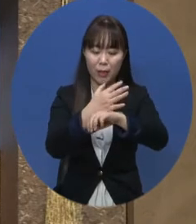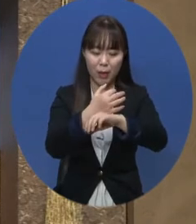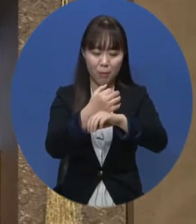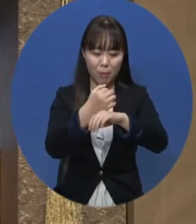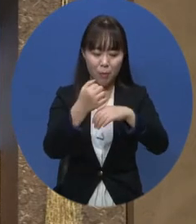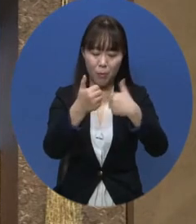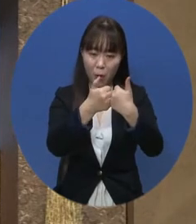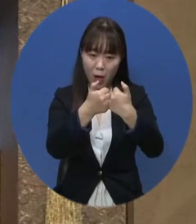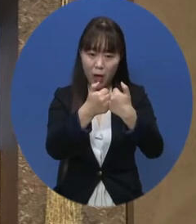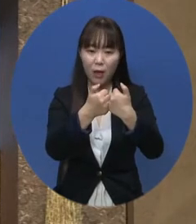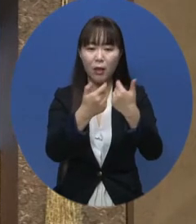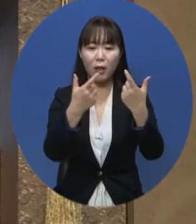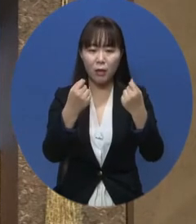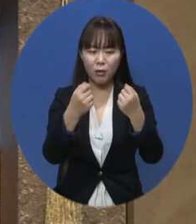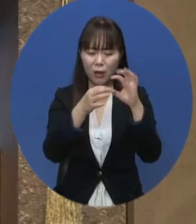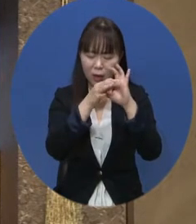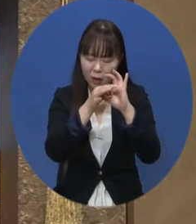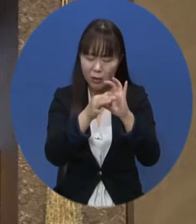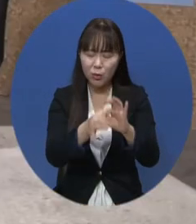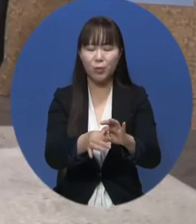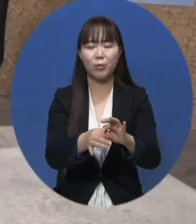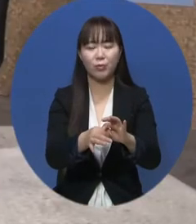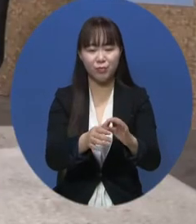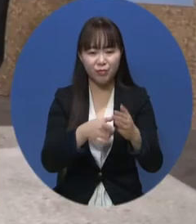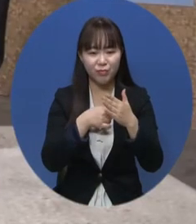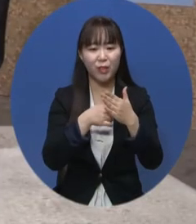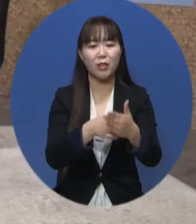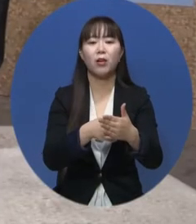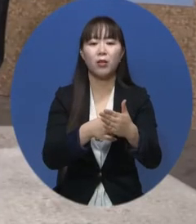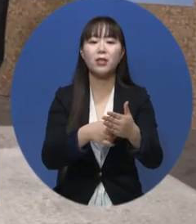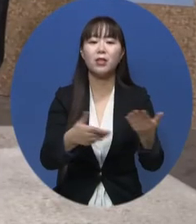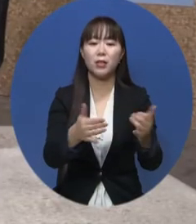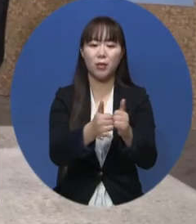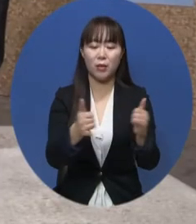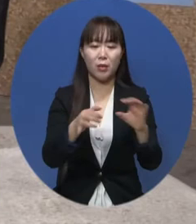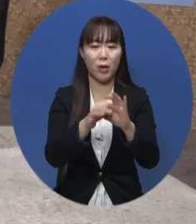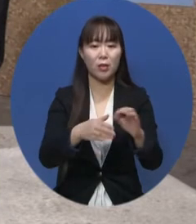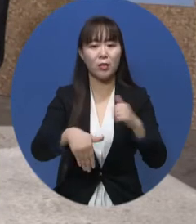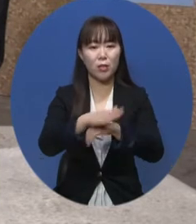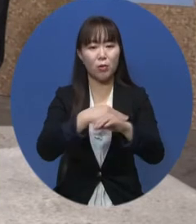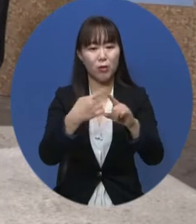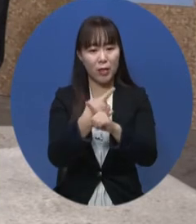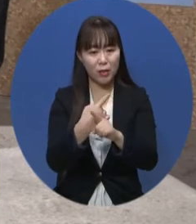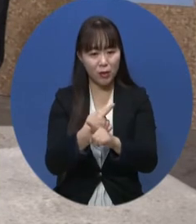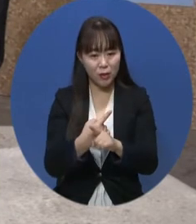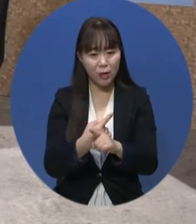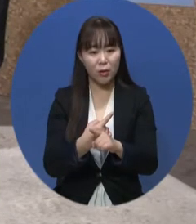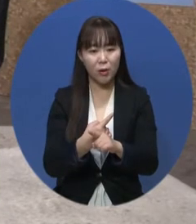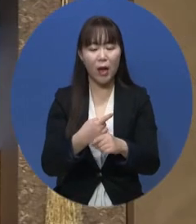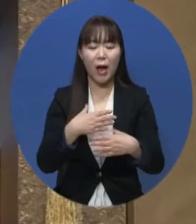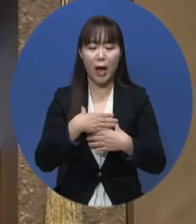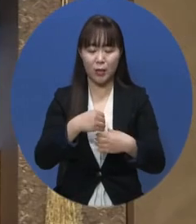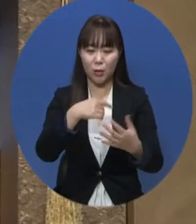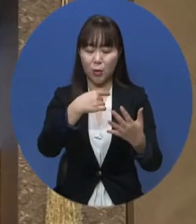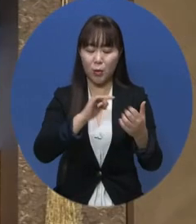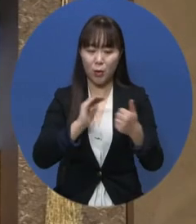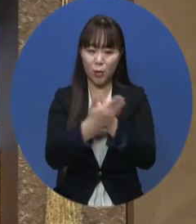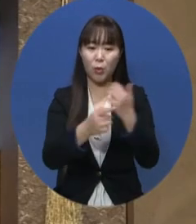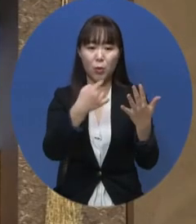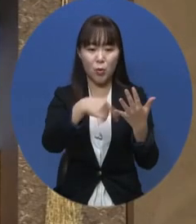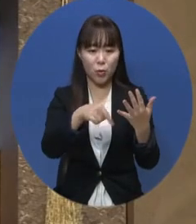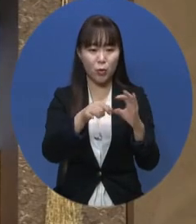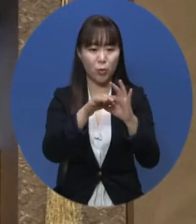간담회라든지 예. 그런 것들을 계속 지속적으로 해서 우리 종사자들에 대한 처우 개선이나 네. 그다음에 안전 교육 등을